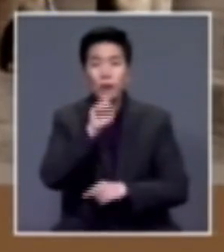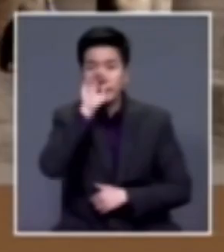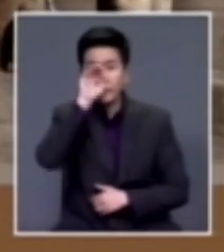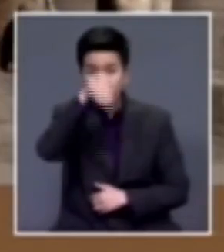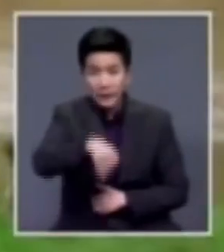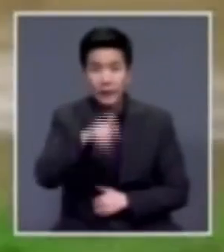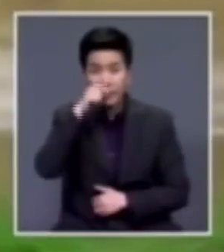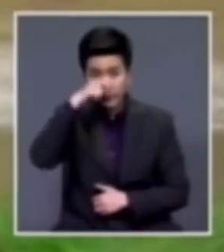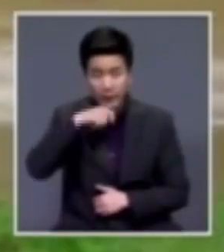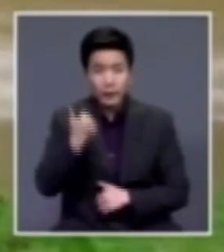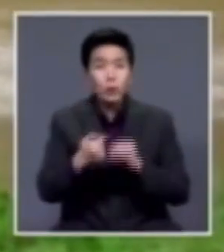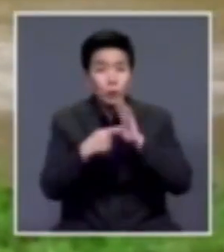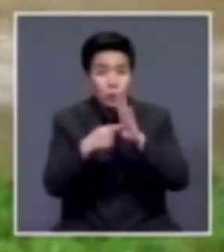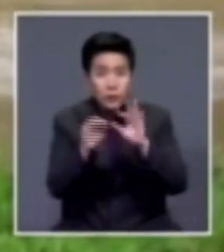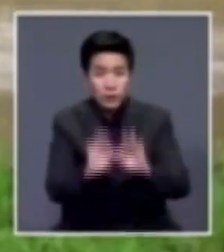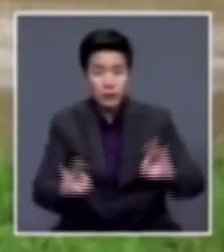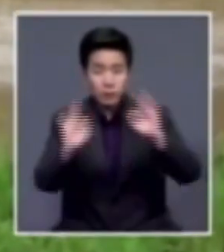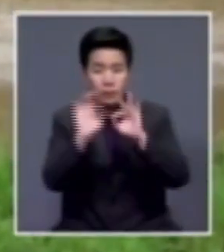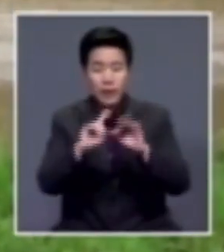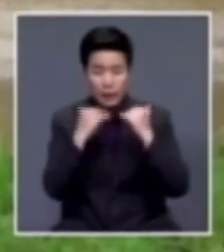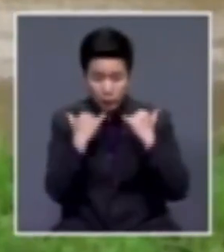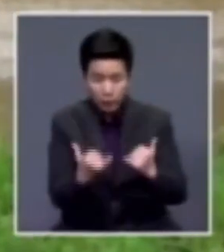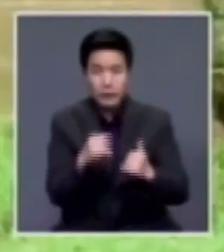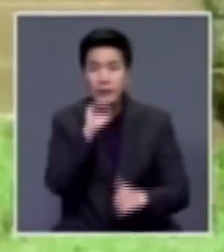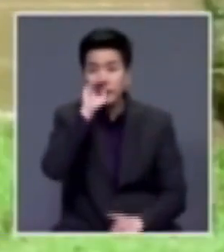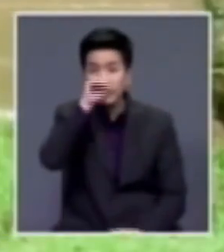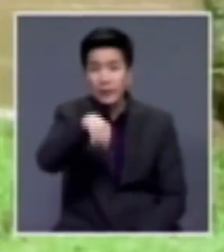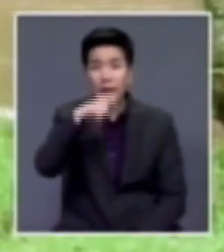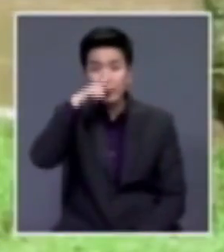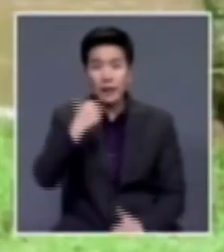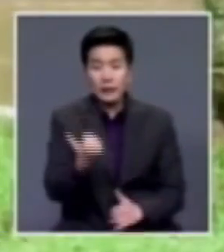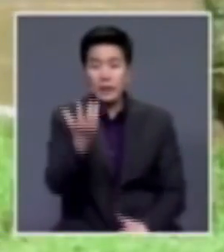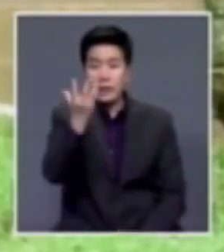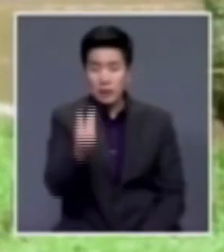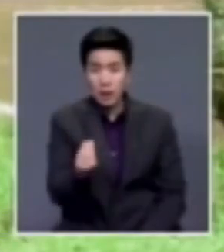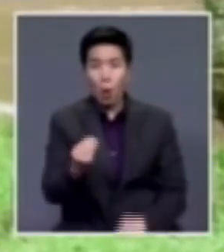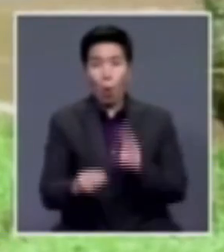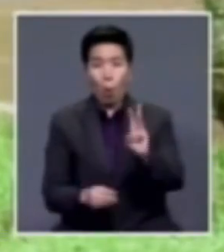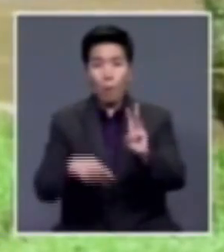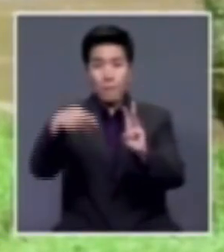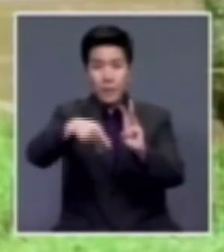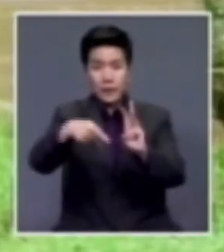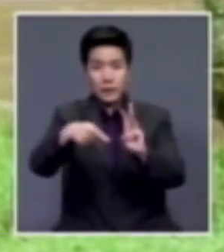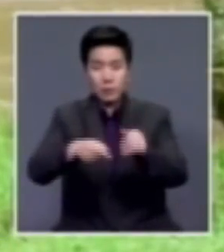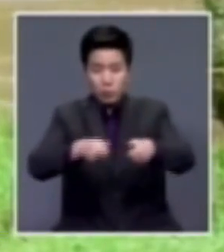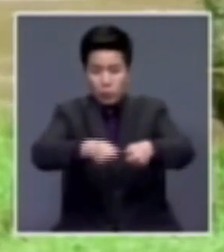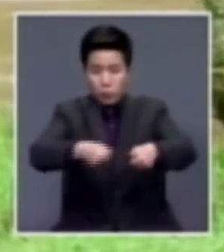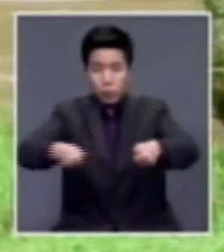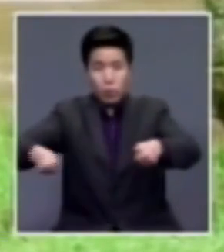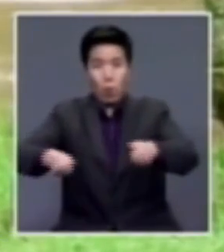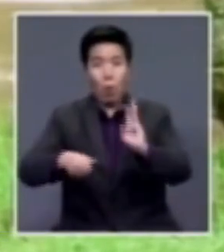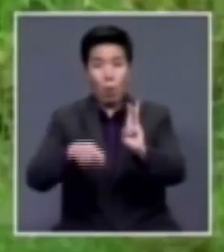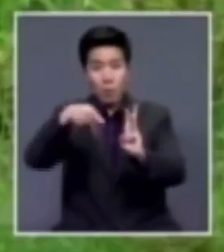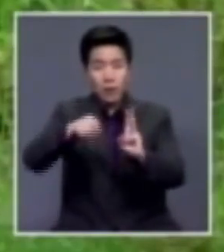สิ่งที่เป็นสาระนักศึกษาก็ได้แก่ปัจจุบันนั้นประชากรช้างไทยเหลือเพียง 6,000 ตัวนะครับโดยประมาณถึงแม้ว่าเราจะ